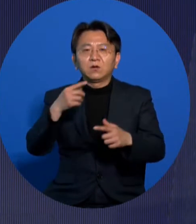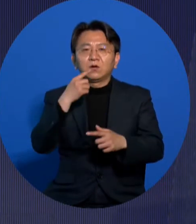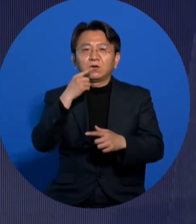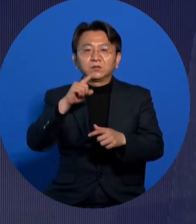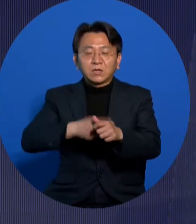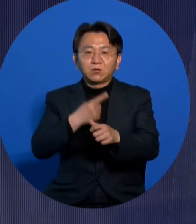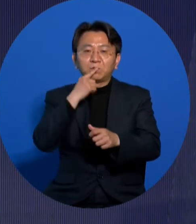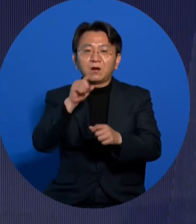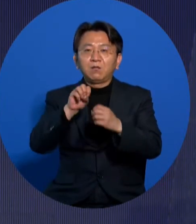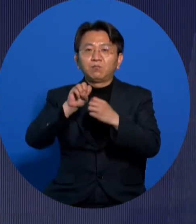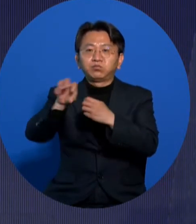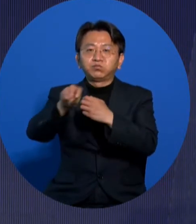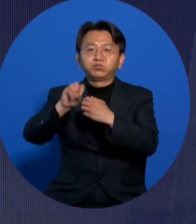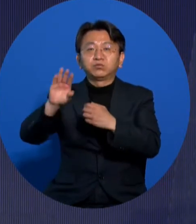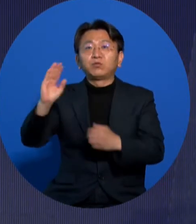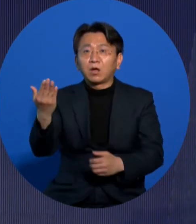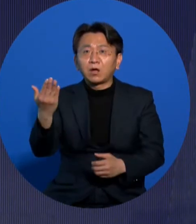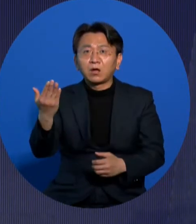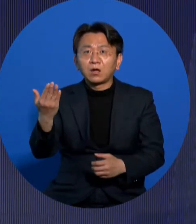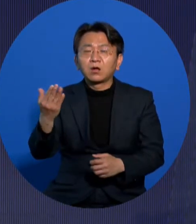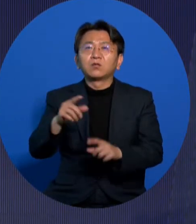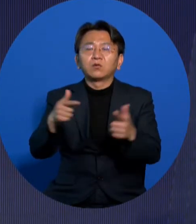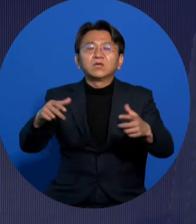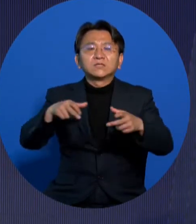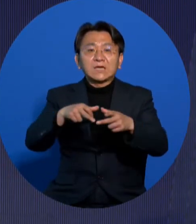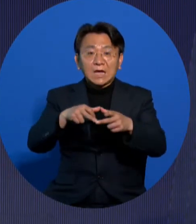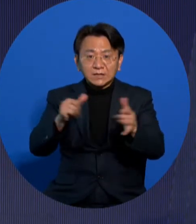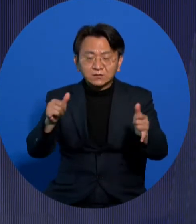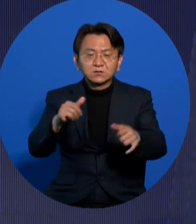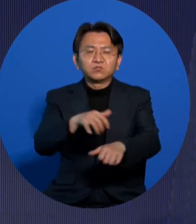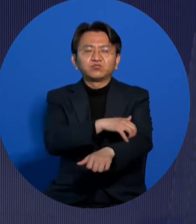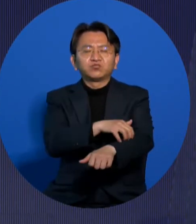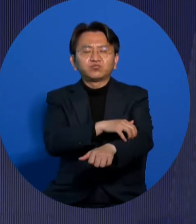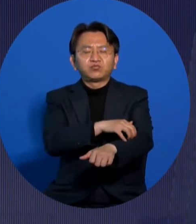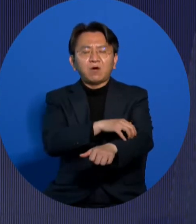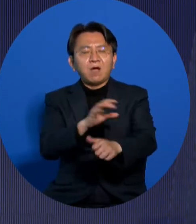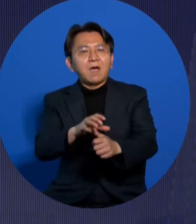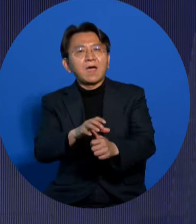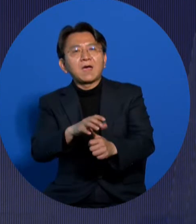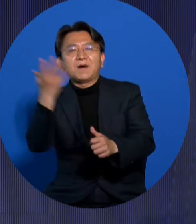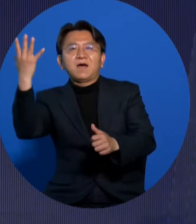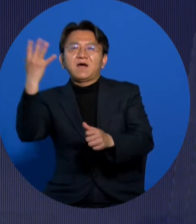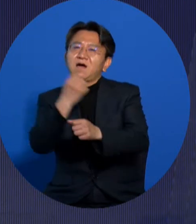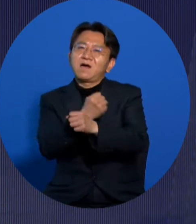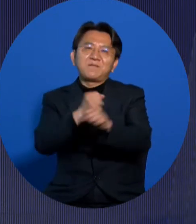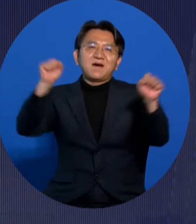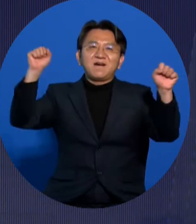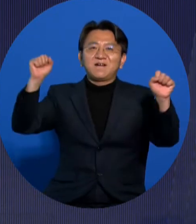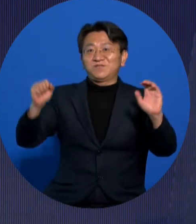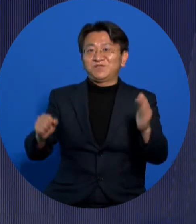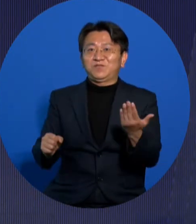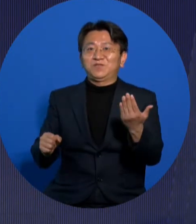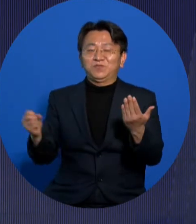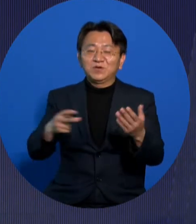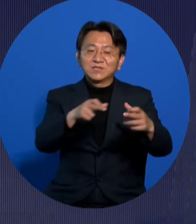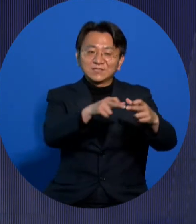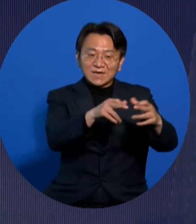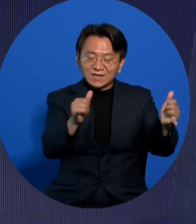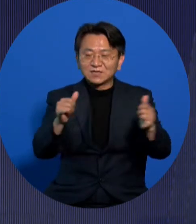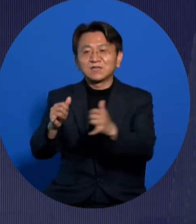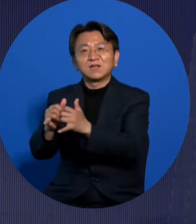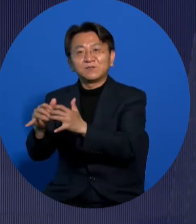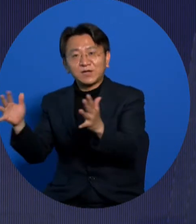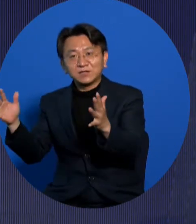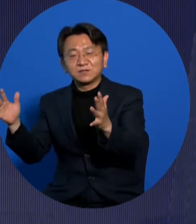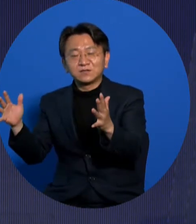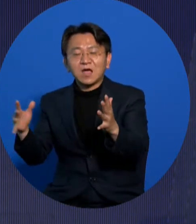에이블테크의 발전은 장애인을 불편함에서 해방시켜주고 장애인과 비장애인이